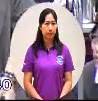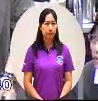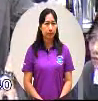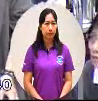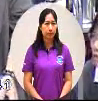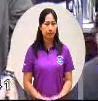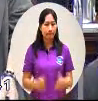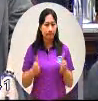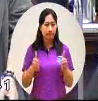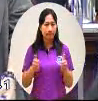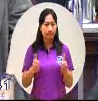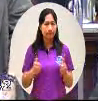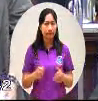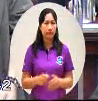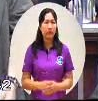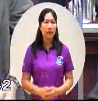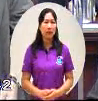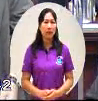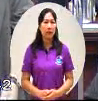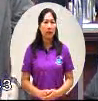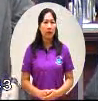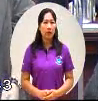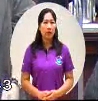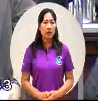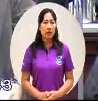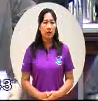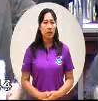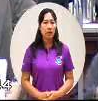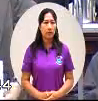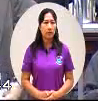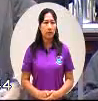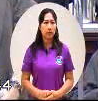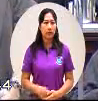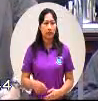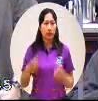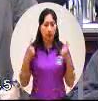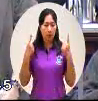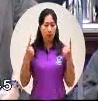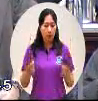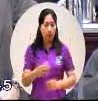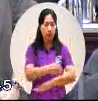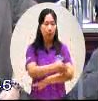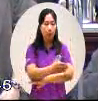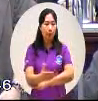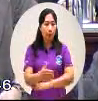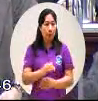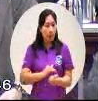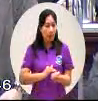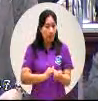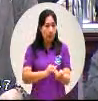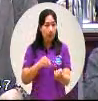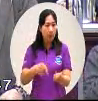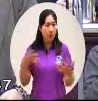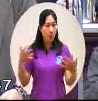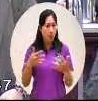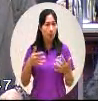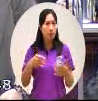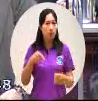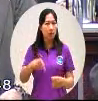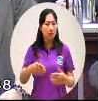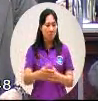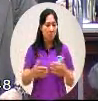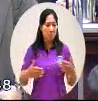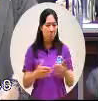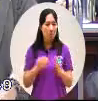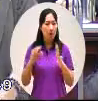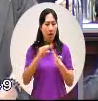好，谢谢。我想整个那个沿乡就医的问题，我觉得我们交通局可以再评